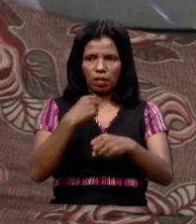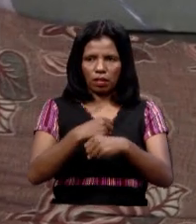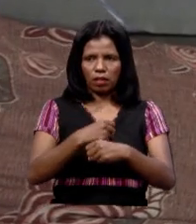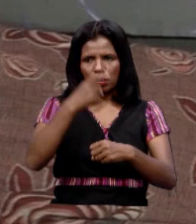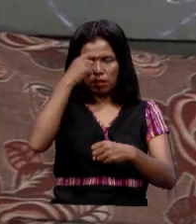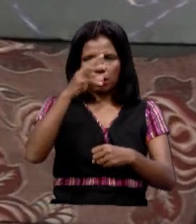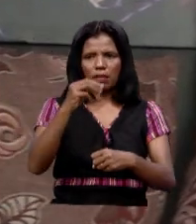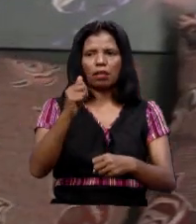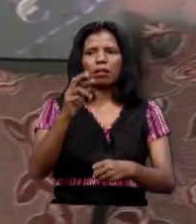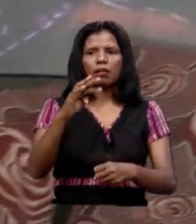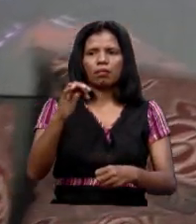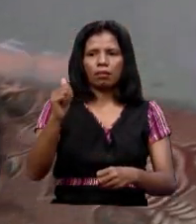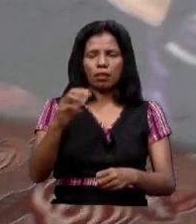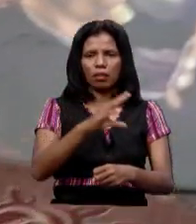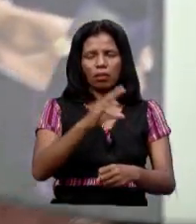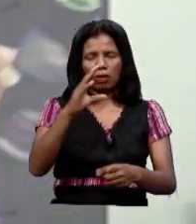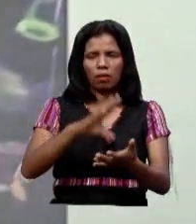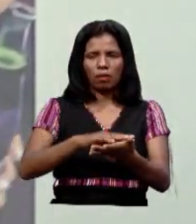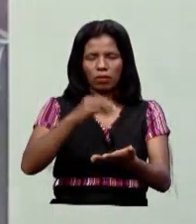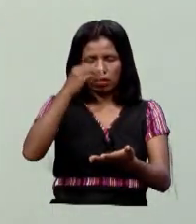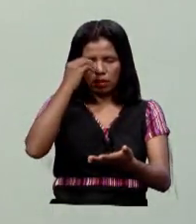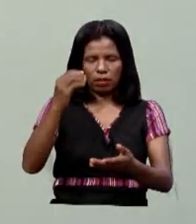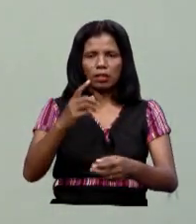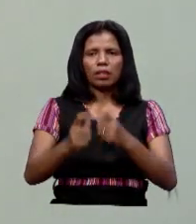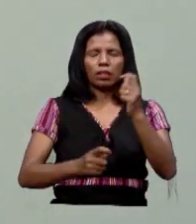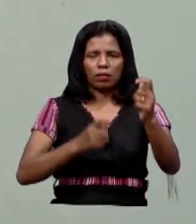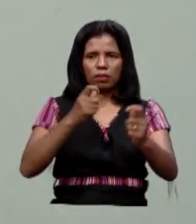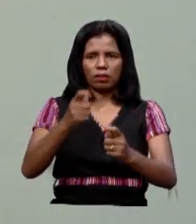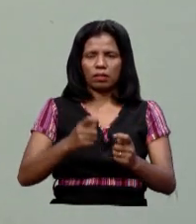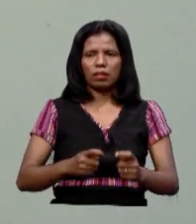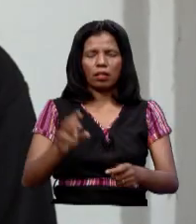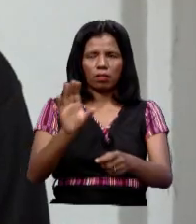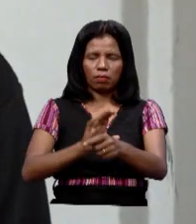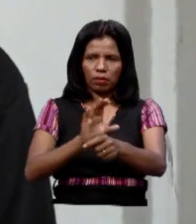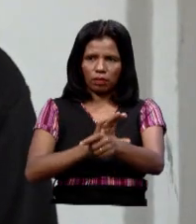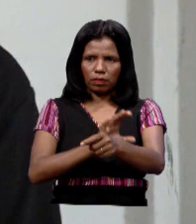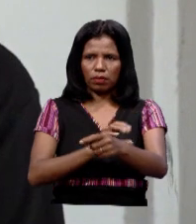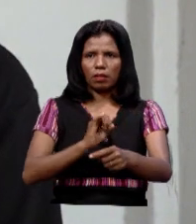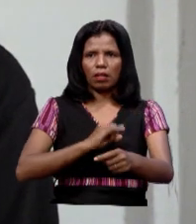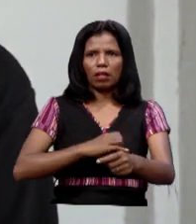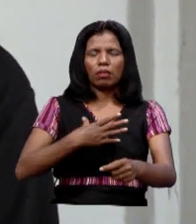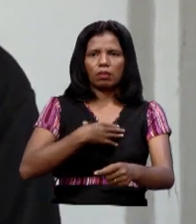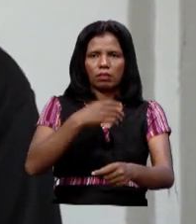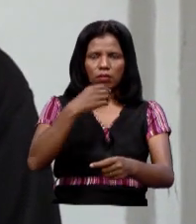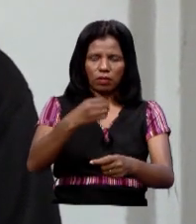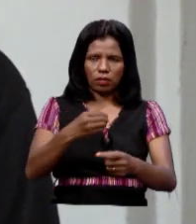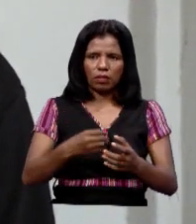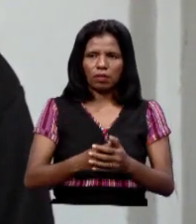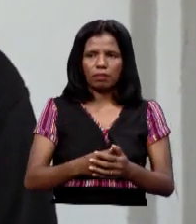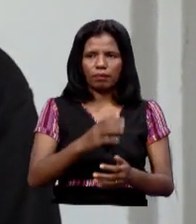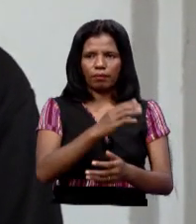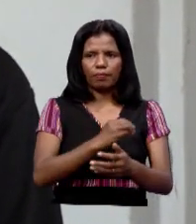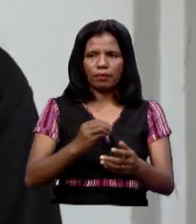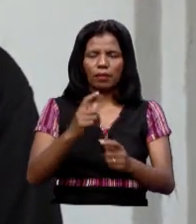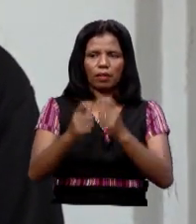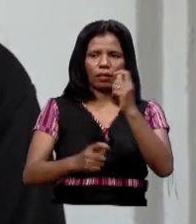tamba Mari Immaculado gosta liusensia iha teknolozia informatika. Saya sekunder kan aku gostar ini dia bah teknologi ini ni, ni mana